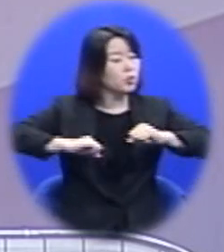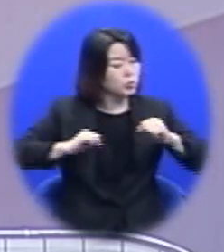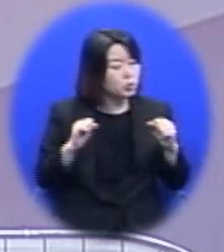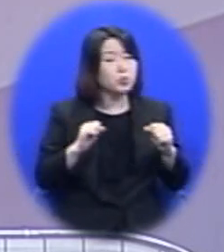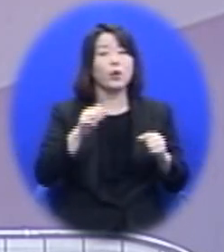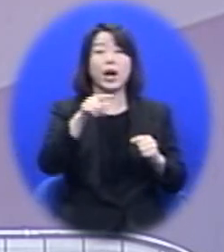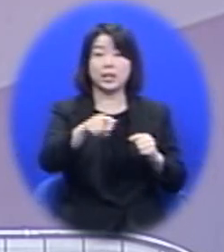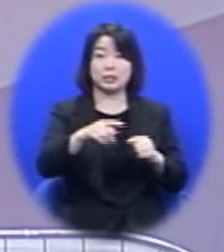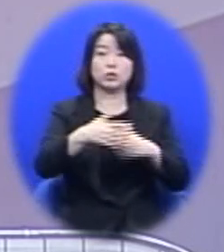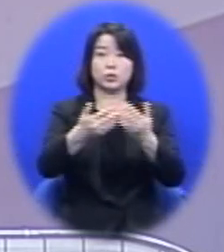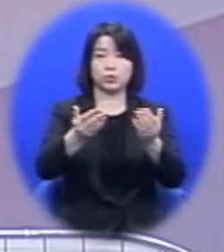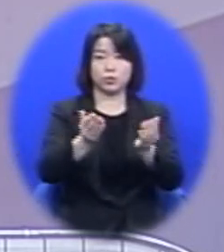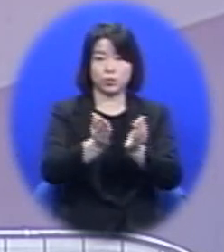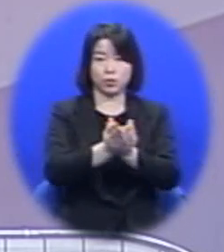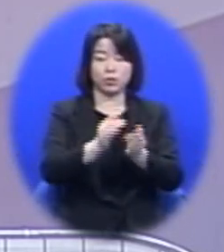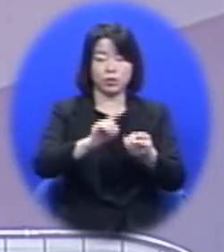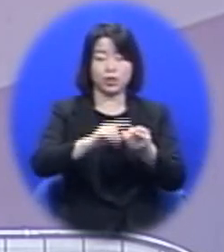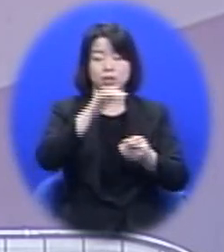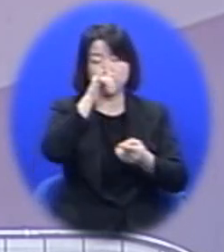것이에요.